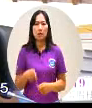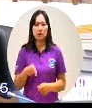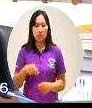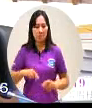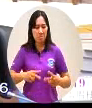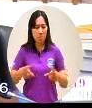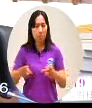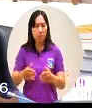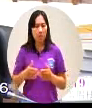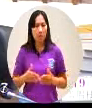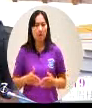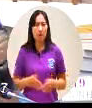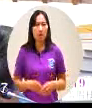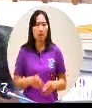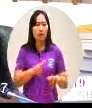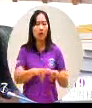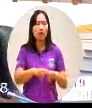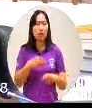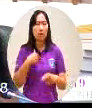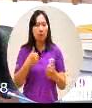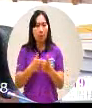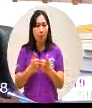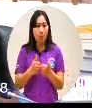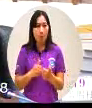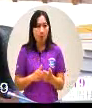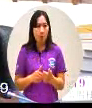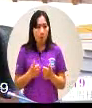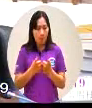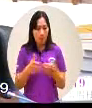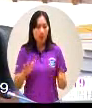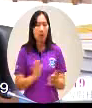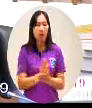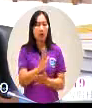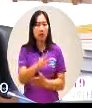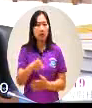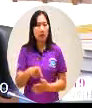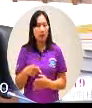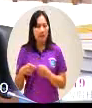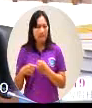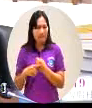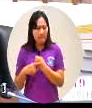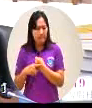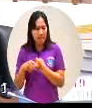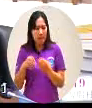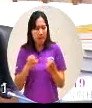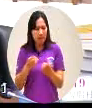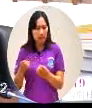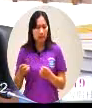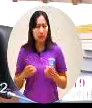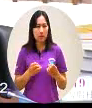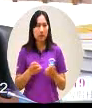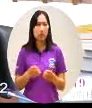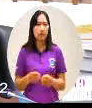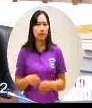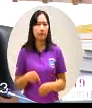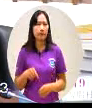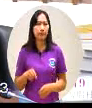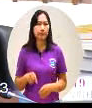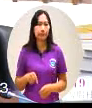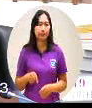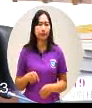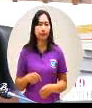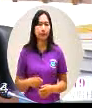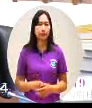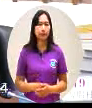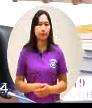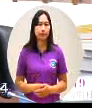坐哈、哦。这个会后，我们再积极来针对这个。杂草丛生吼，这个历代部分做一个较好的剔除掉。 迄条树